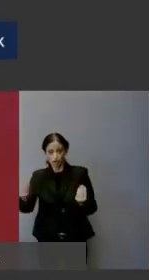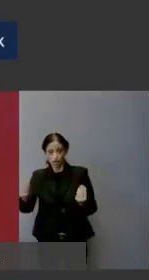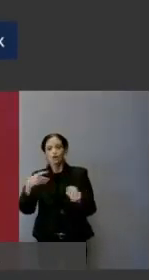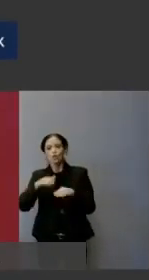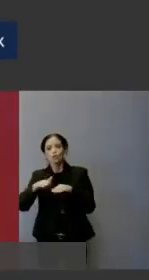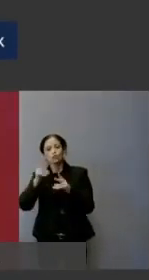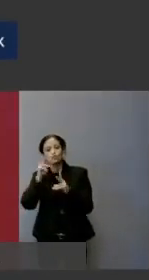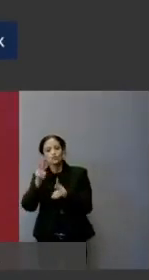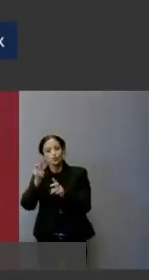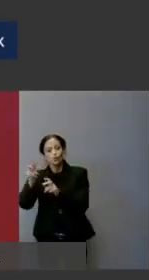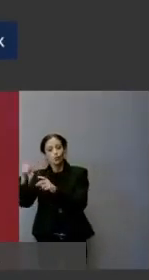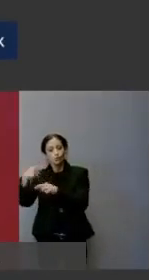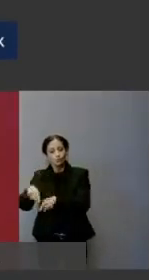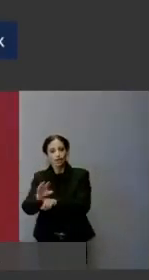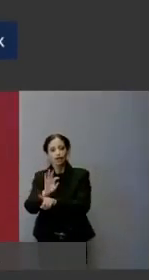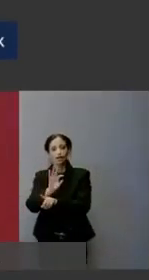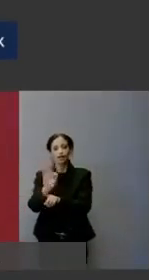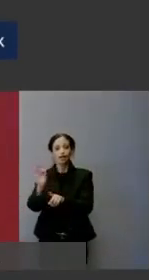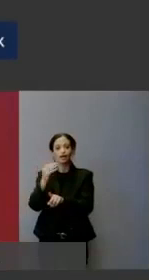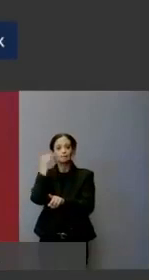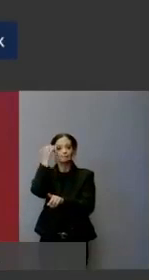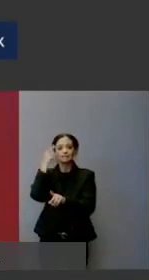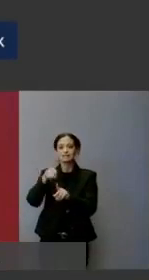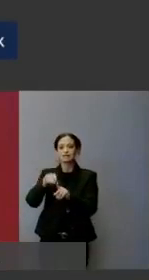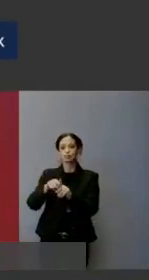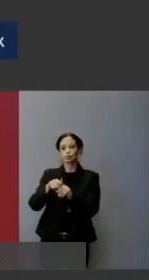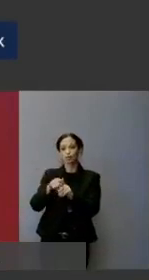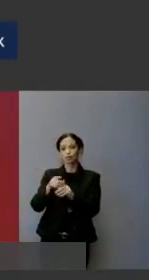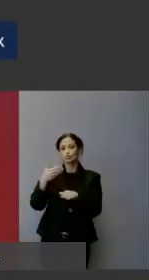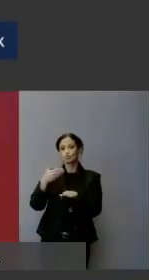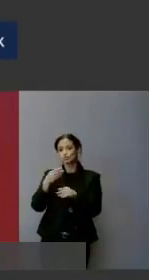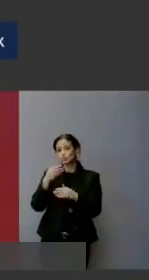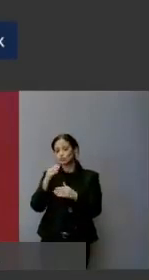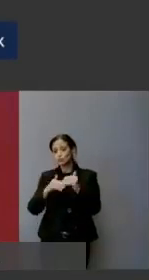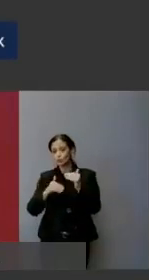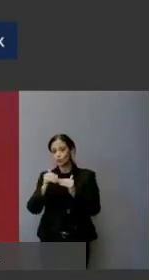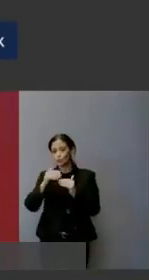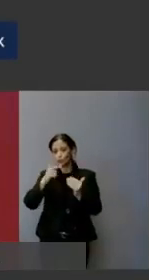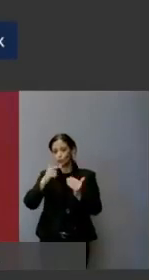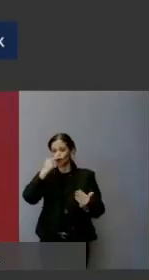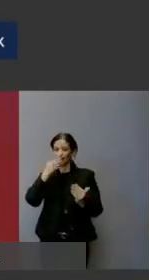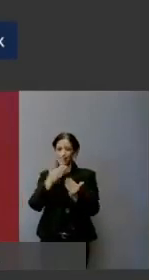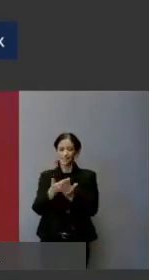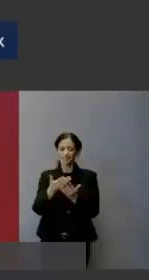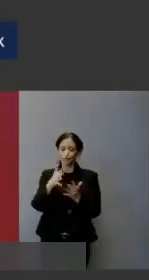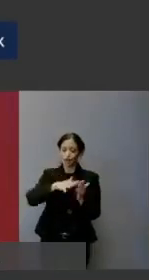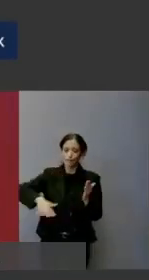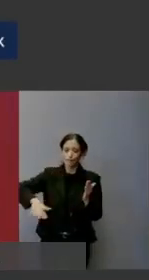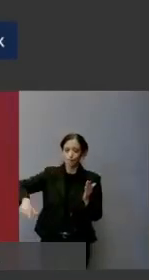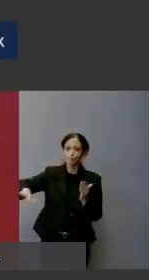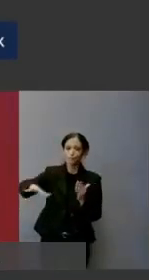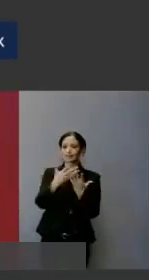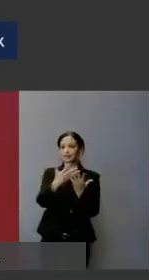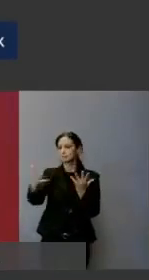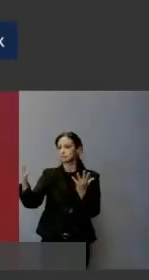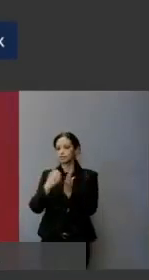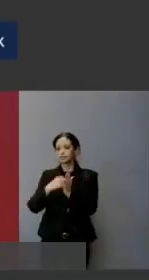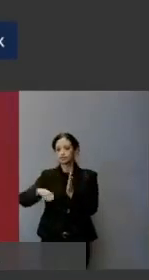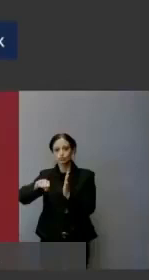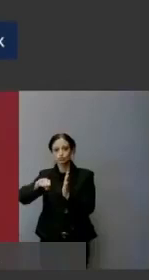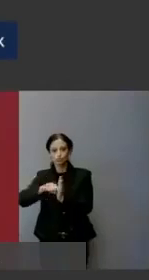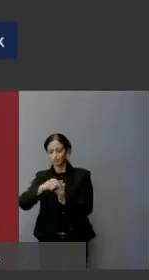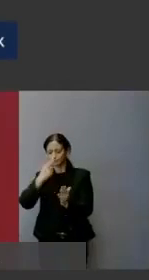su una strada una struttura che assolutamente non è compatibile con l'ambiente il paesaggio storico e e